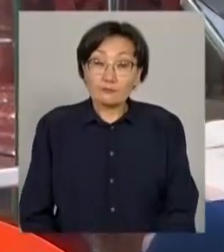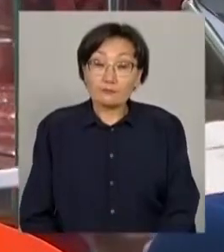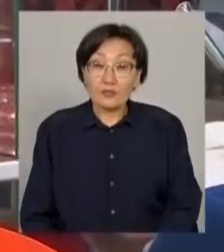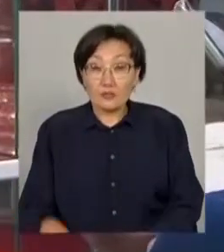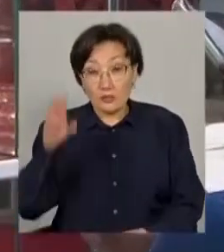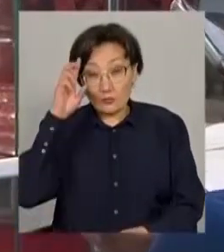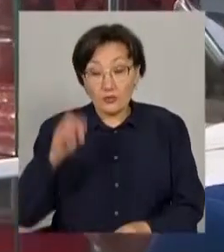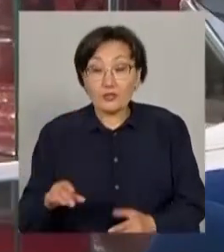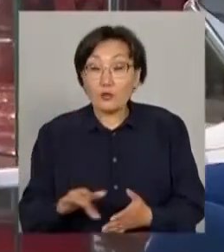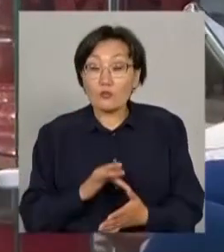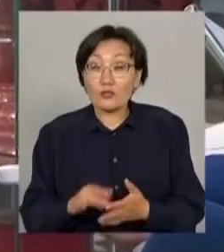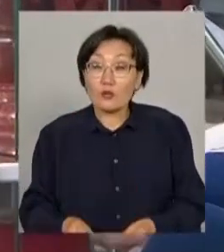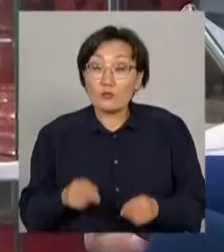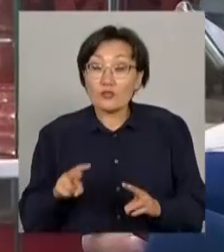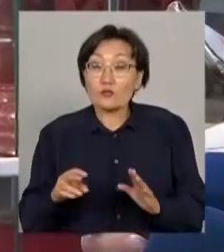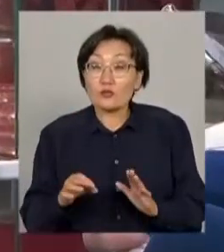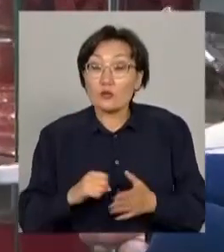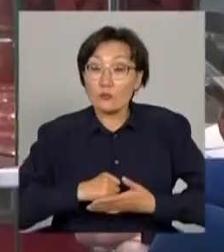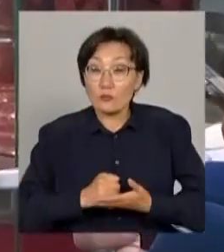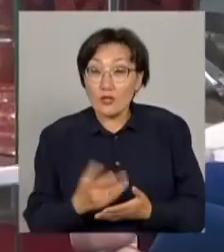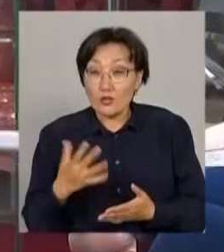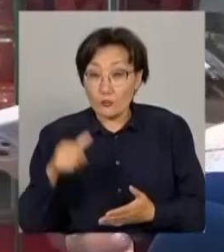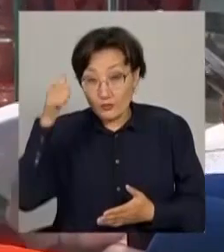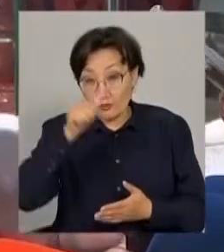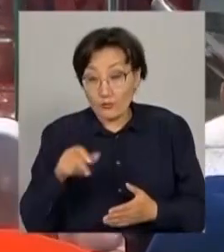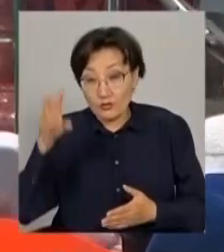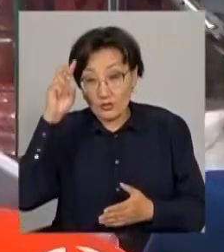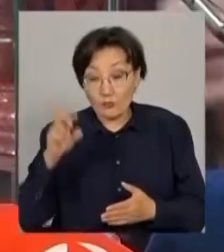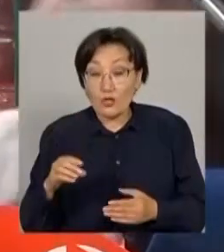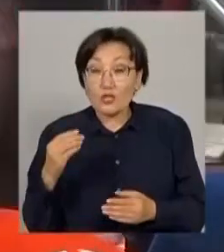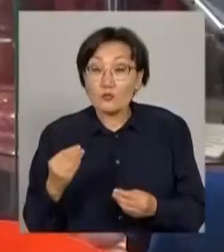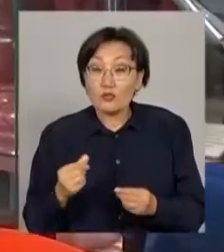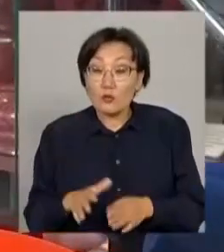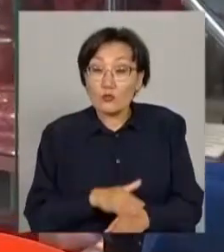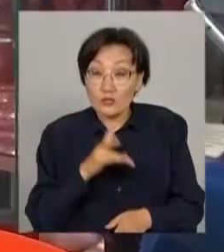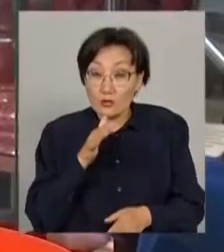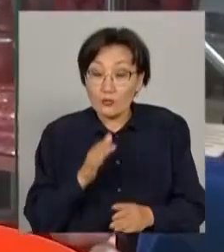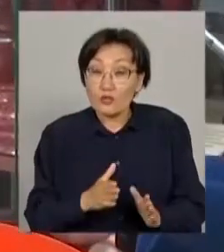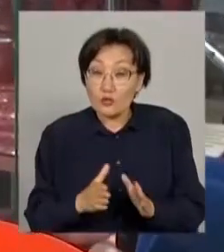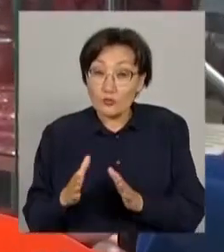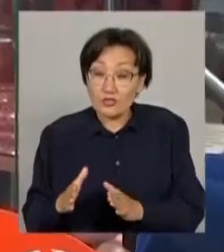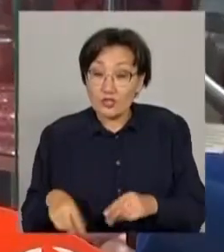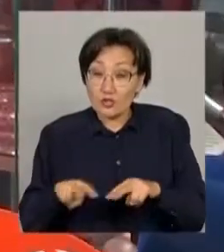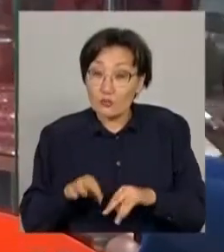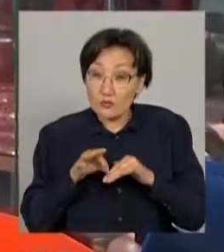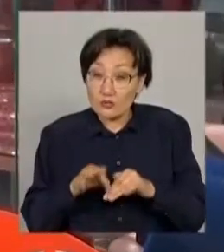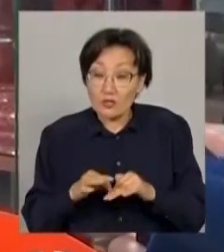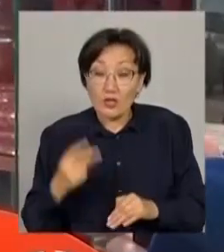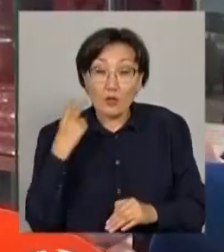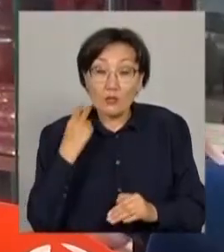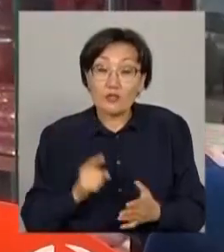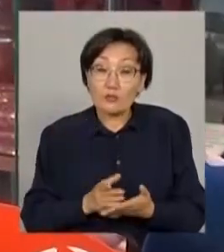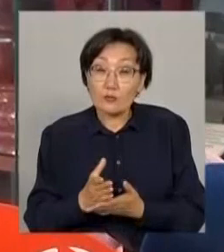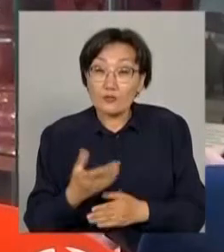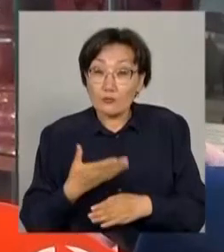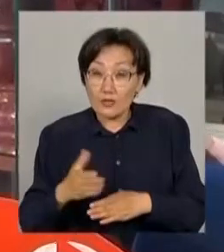Үкімет бюджет тәуекелдерін айқындап 2050 жылға дейінгі мемлекеттік қаржының ұзақ мерзімді тұрақтылығына талдау жасады. Қарыз саясатында